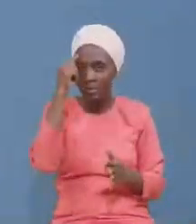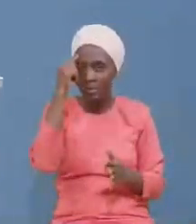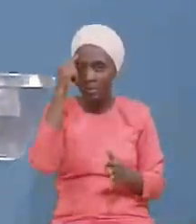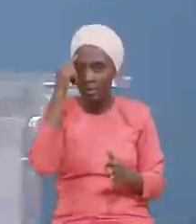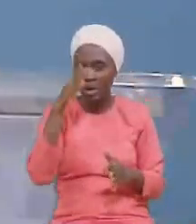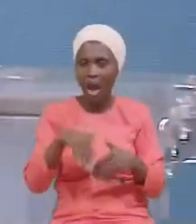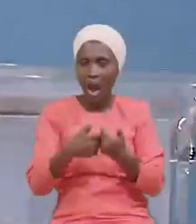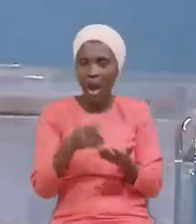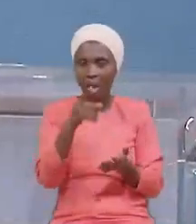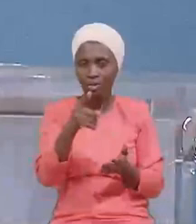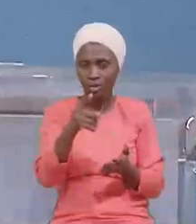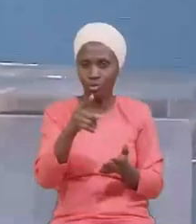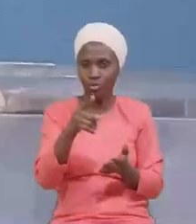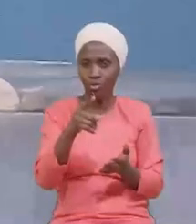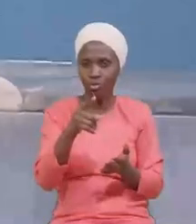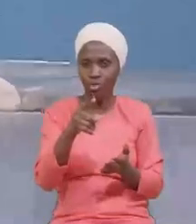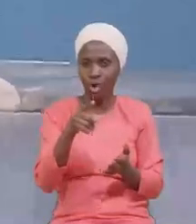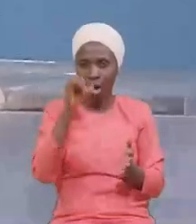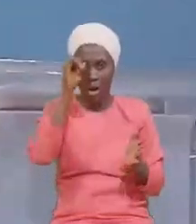comment tu t'identifies,